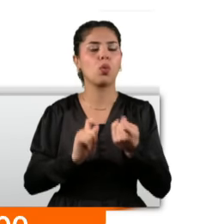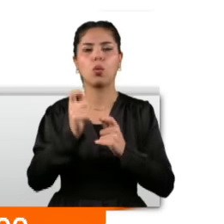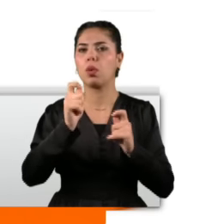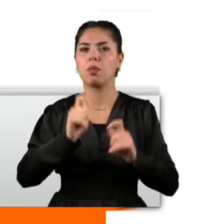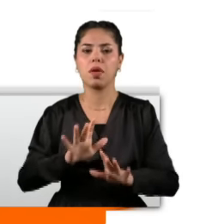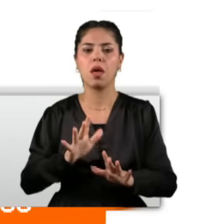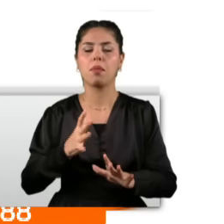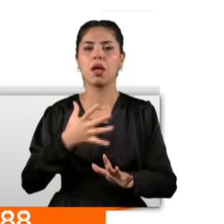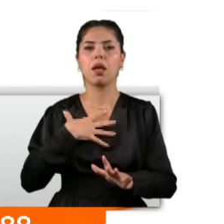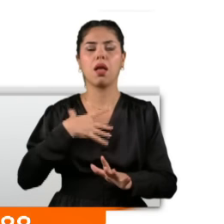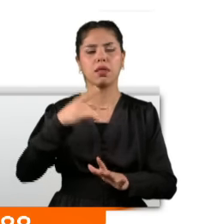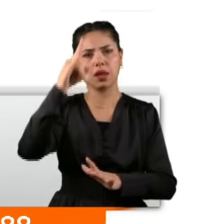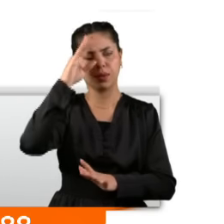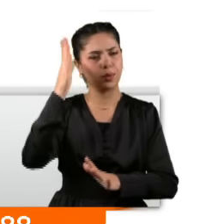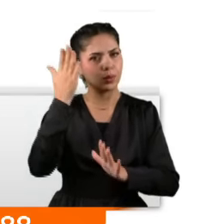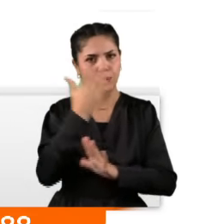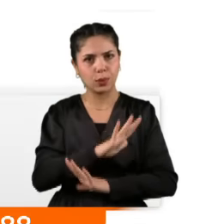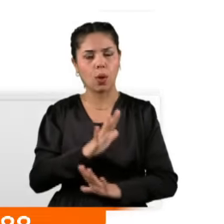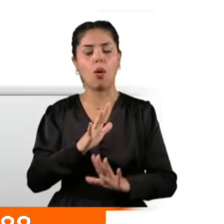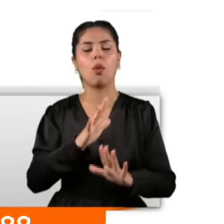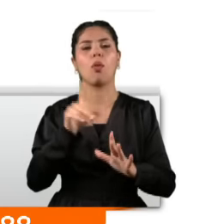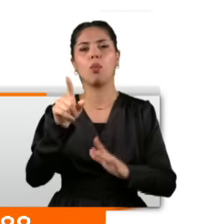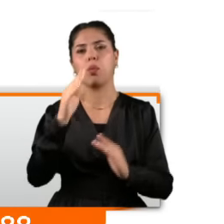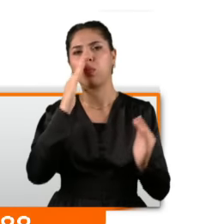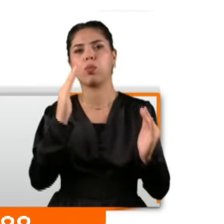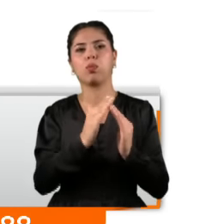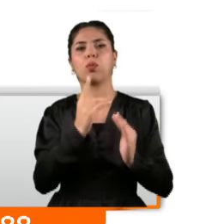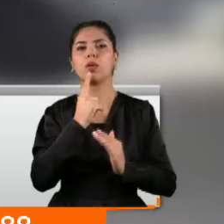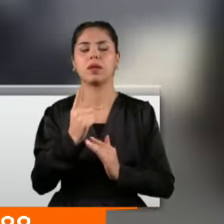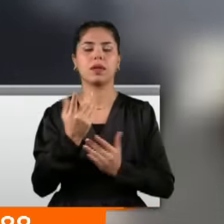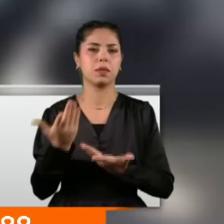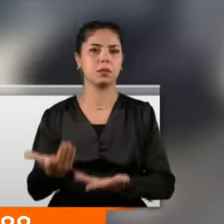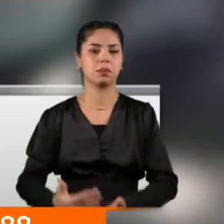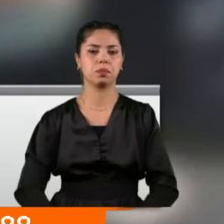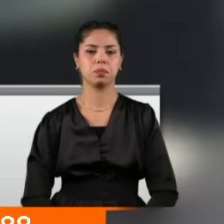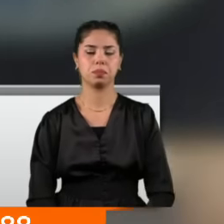nefsini öne çıkarmayan, kibirden uzak duranların yeridir vurgusunda bulundu.